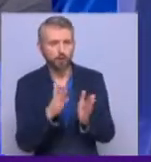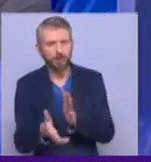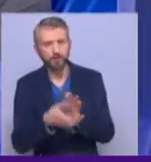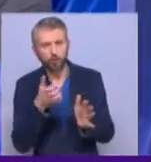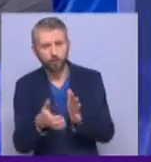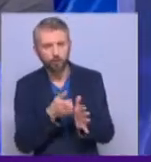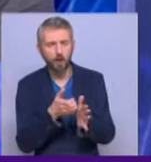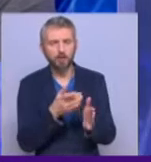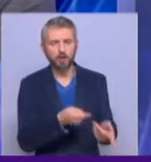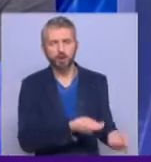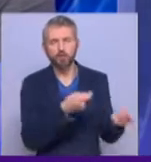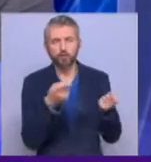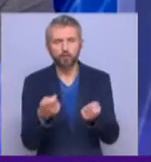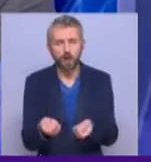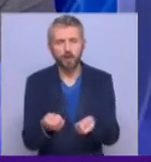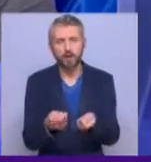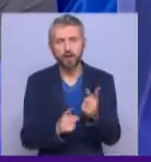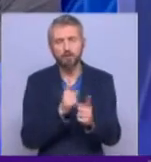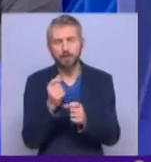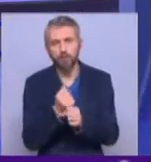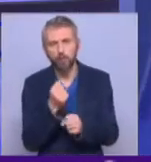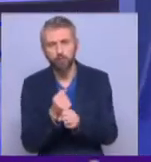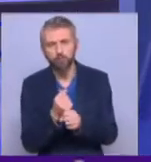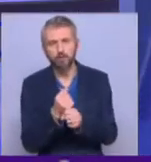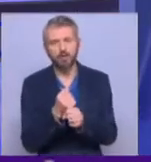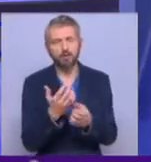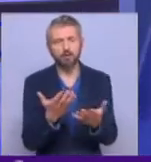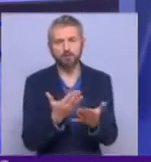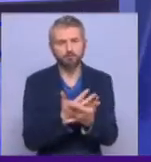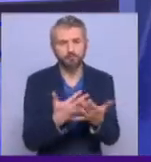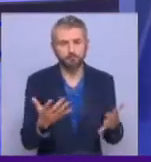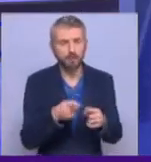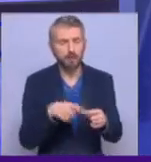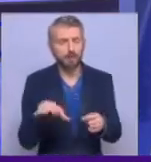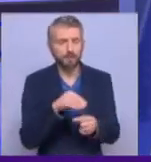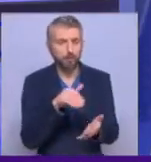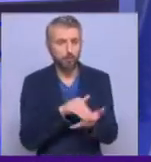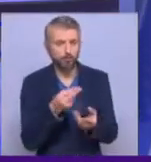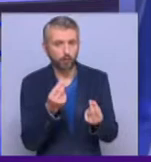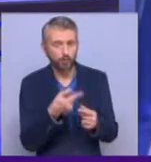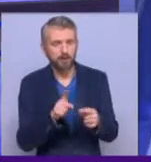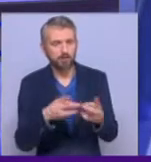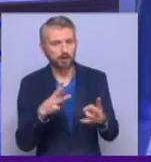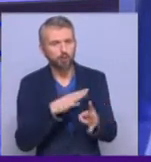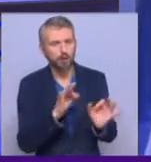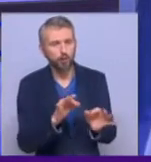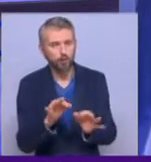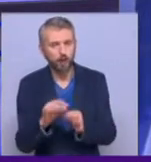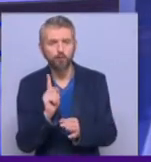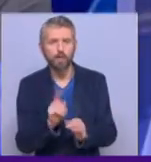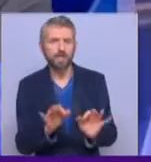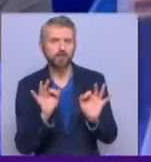є певний процес транспортування, там, переробки. І це все також коштує грошей, тут з цим треба бути акуратно. Але,